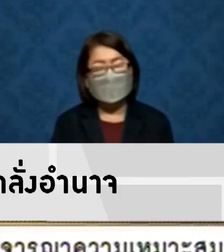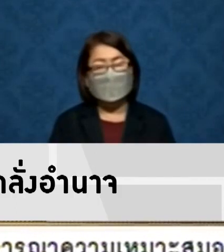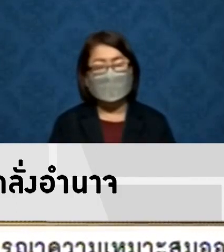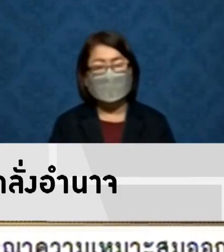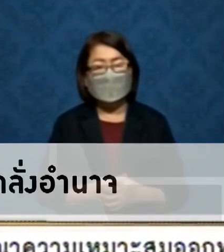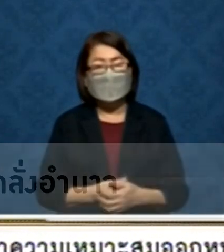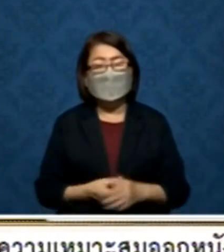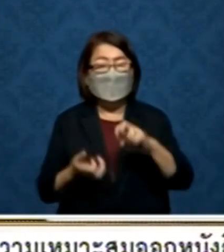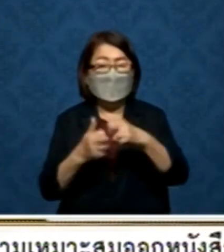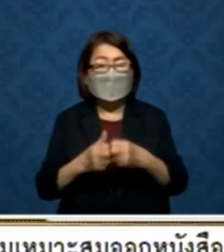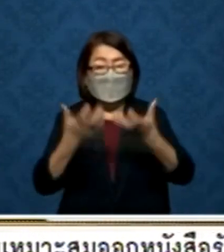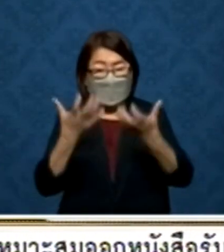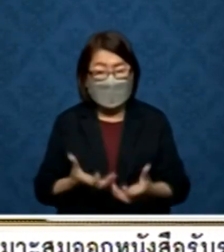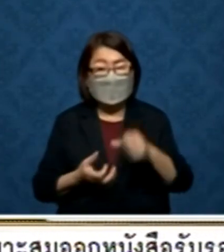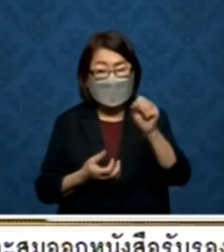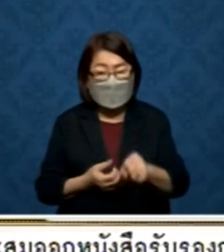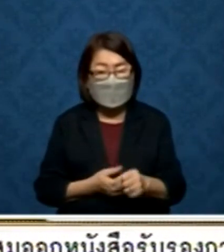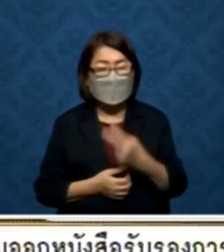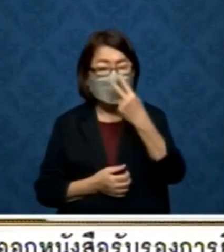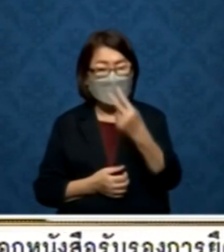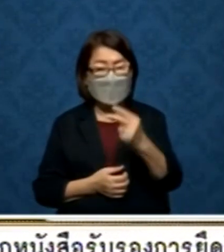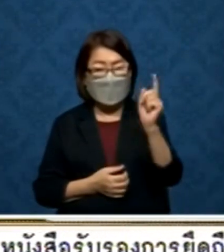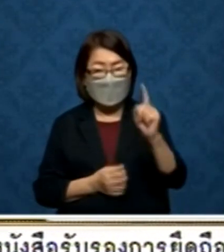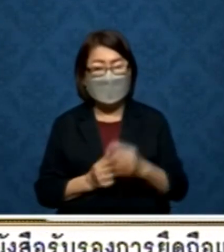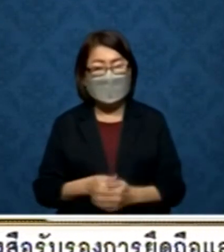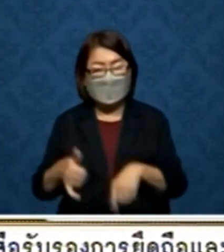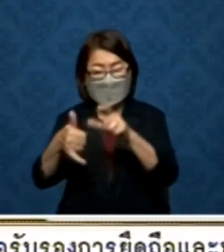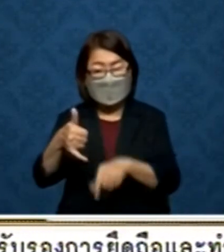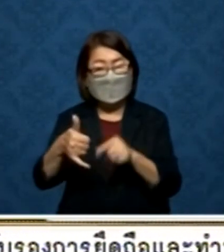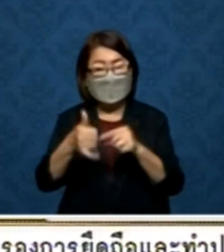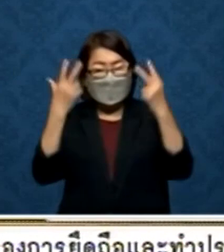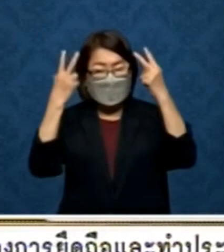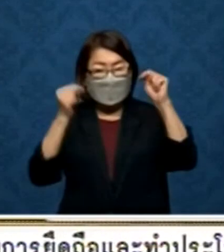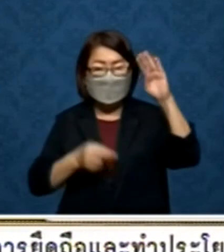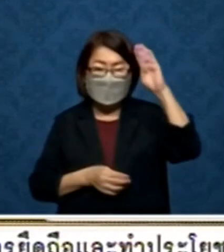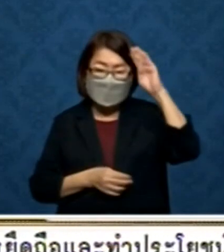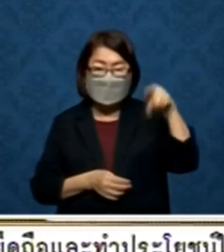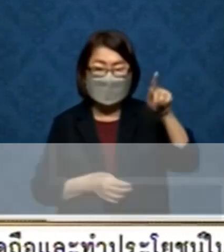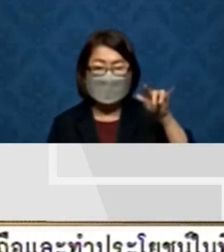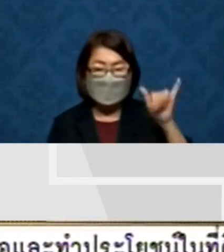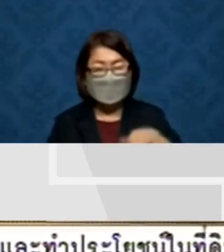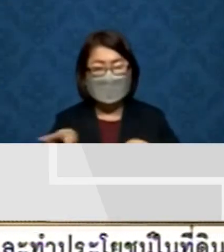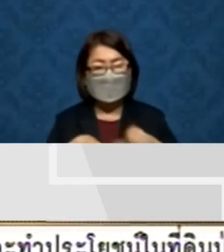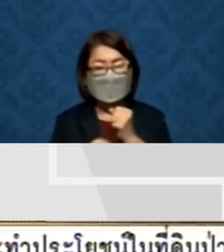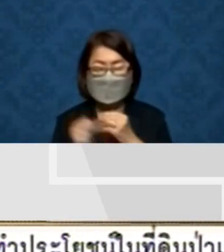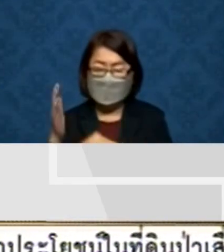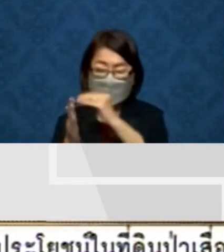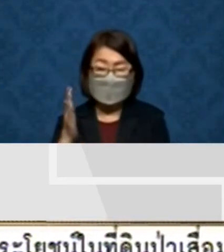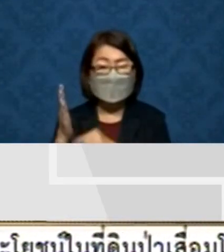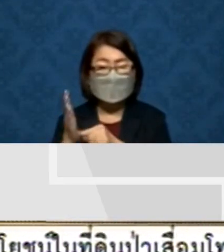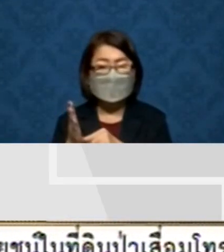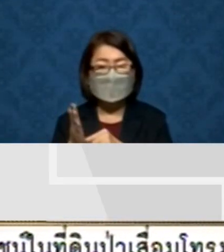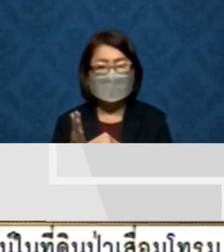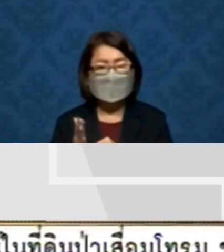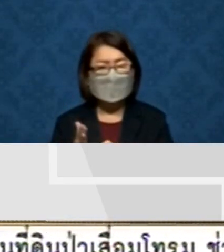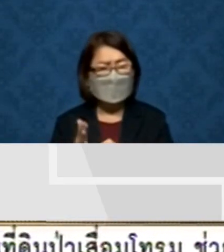ท่ามกลางวิกฤตการดังกล่าวกลับพบว่าพลเอกประยุทธ์จันทร์โอชาบริหารราชการแผ่นดินโดยไม่สุจริ